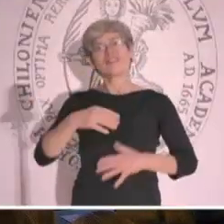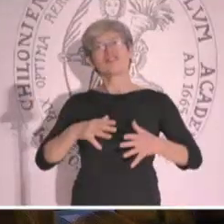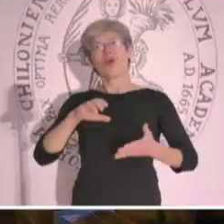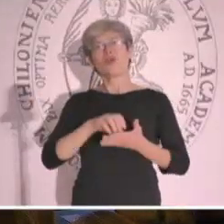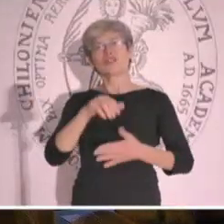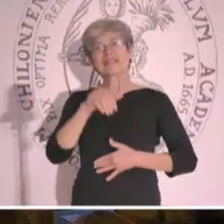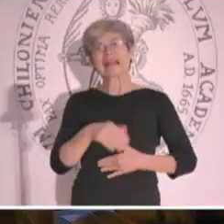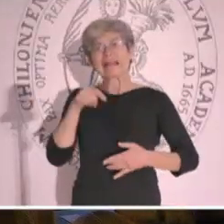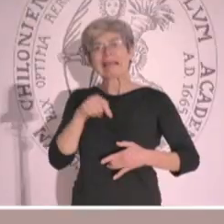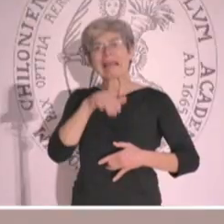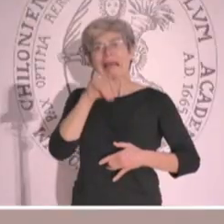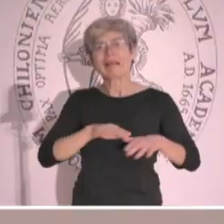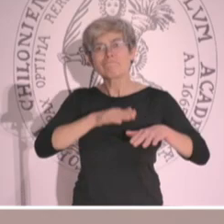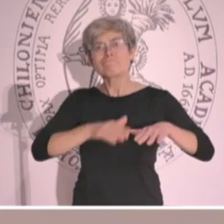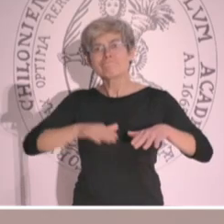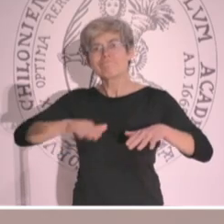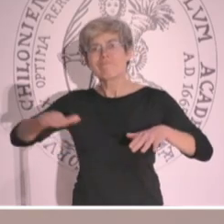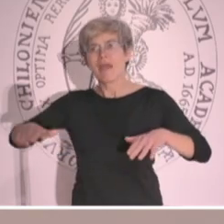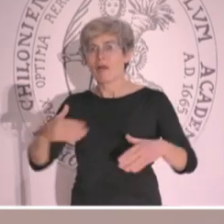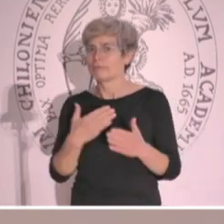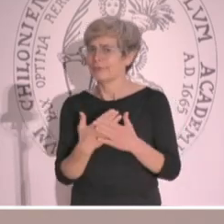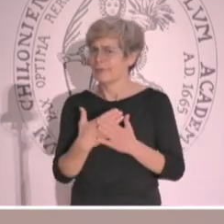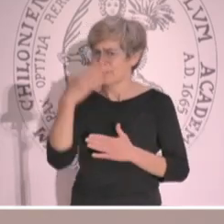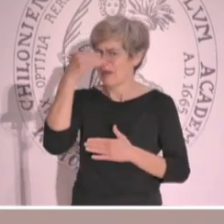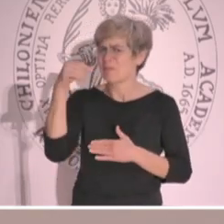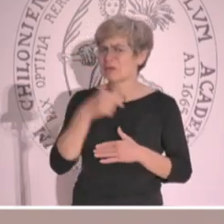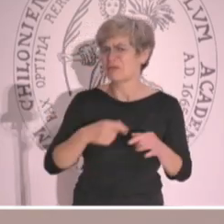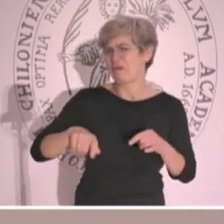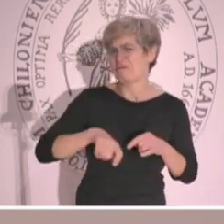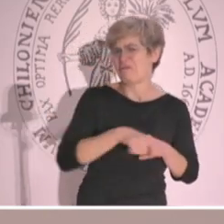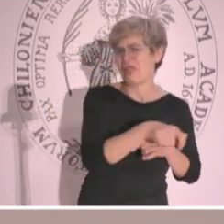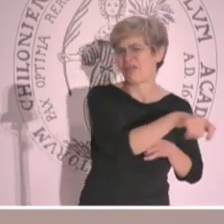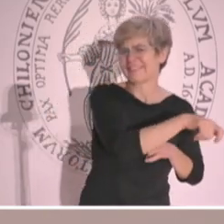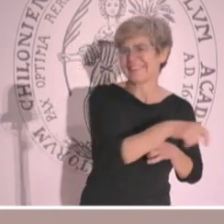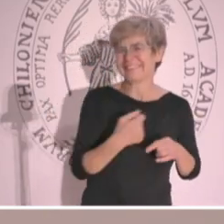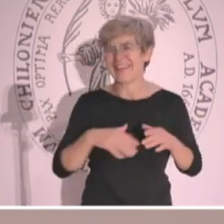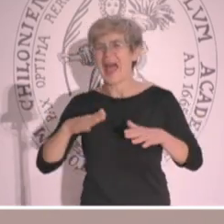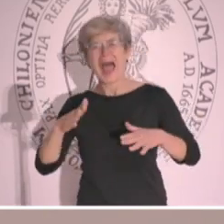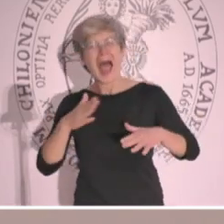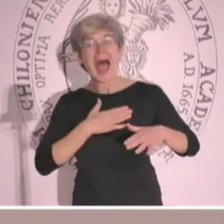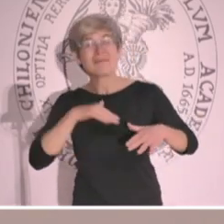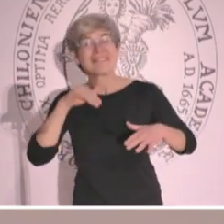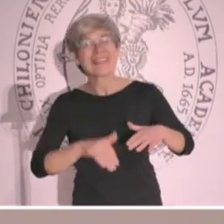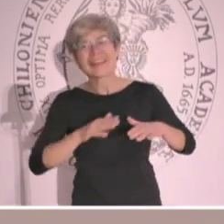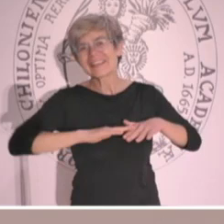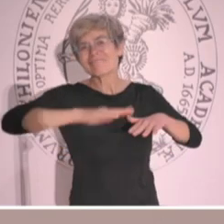anderen, wie Hamburg, liegen immer nur an Flüssen. Wir sind direkt am Meer, die Stadt, die Förde reicht ins Herz der